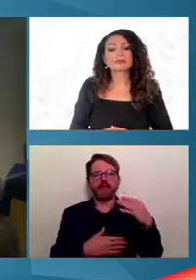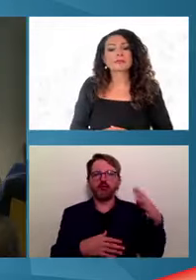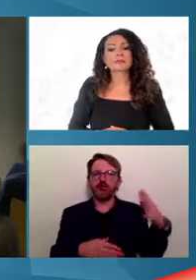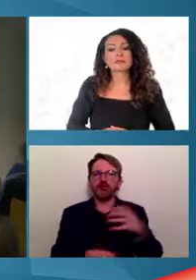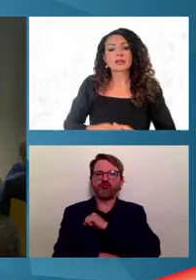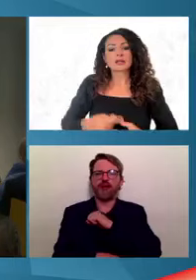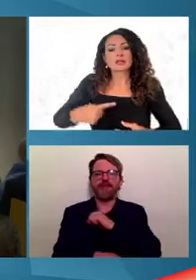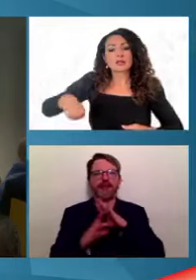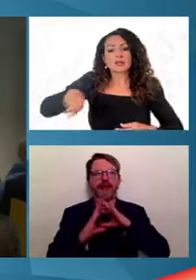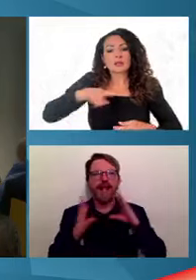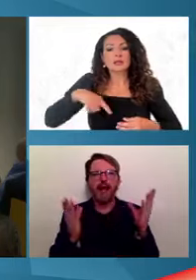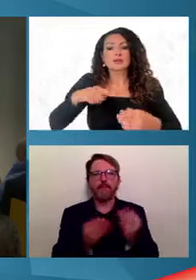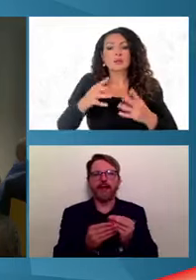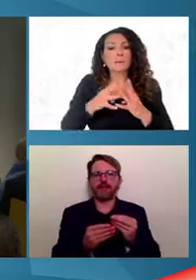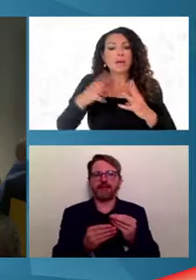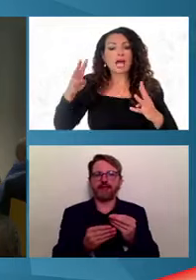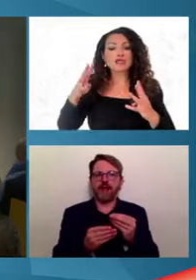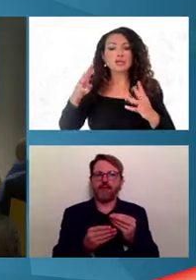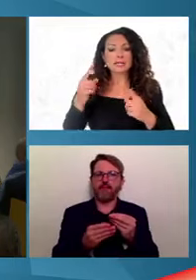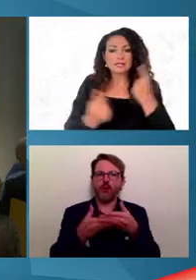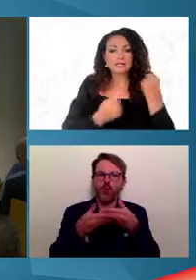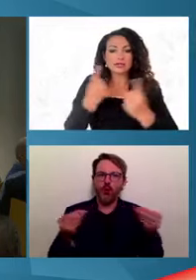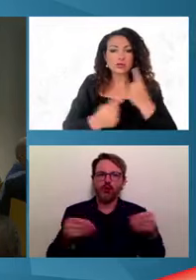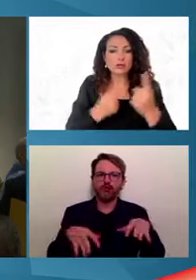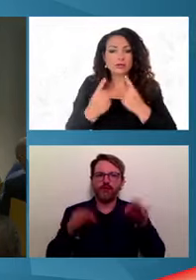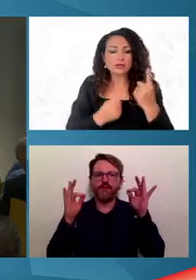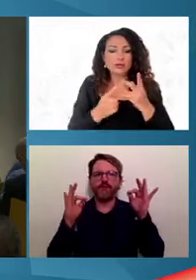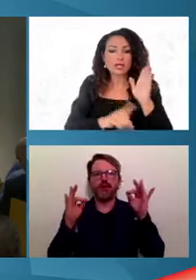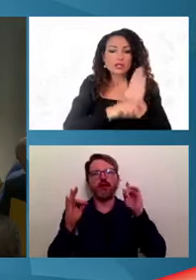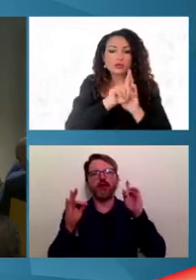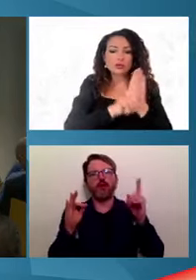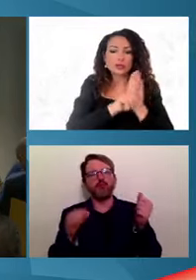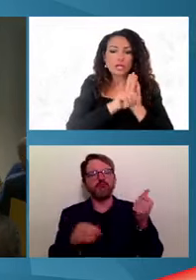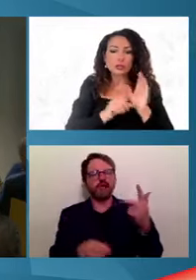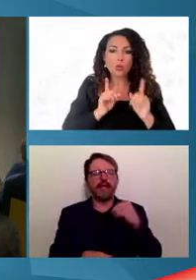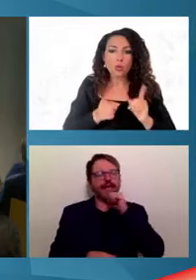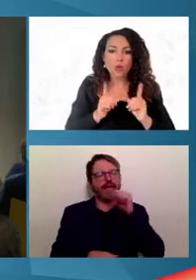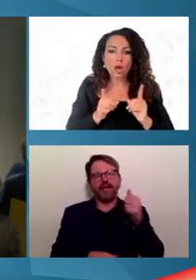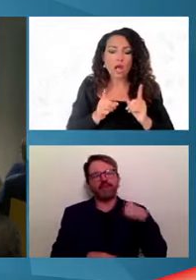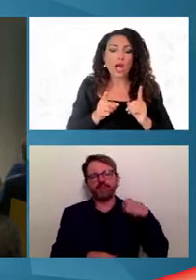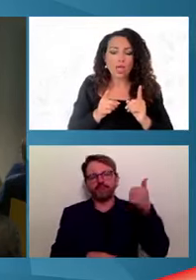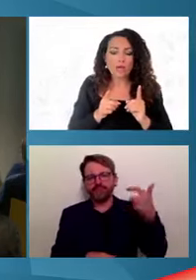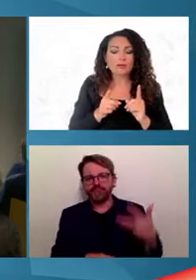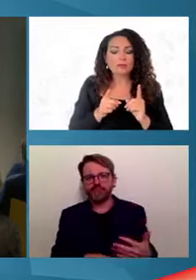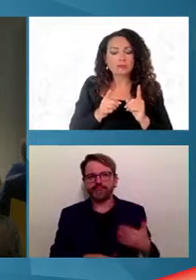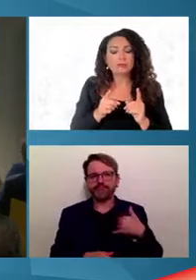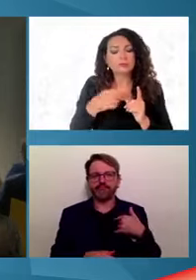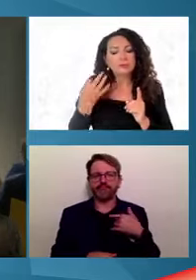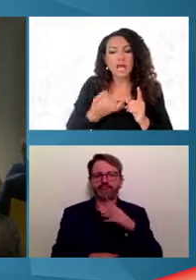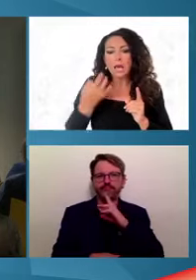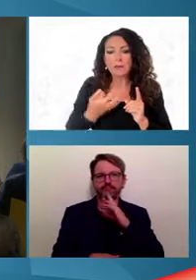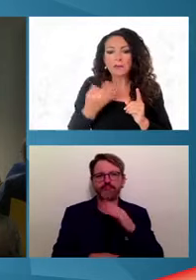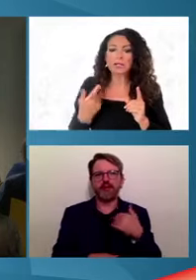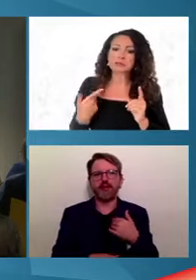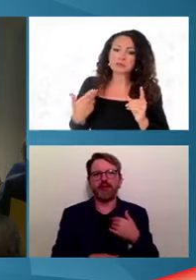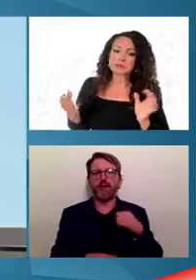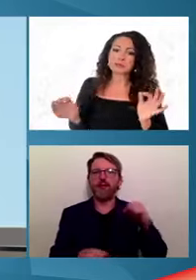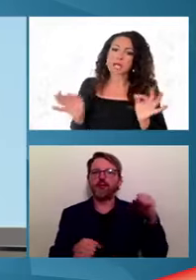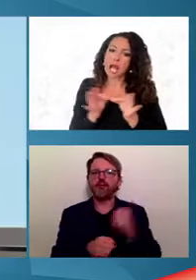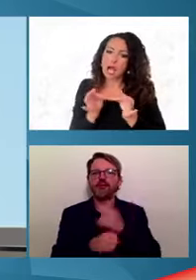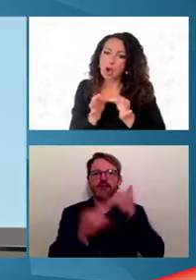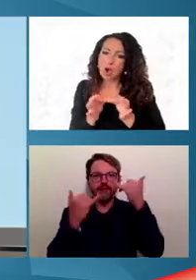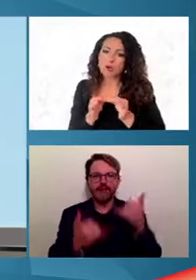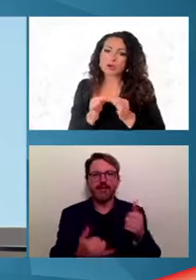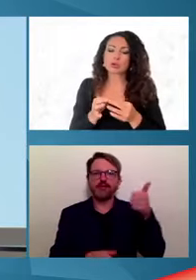Dinge gemeinsam umzusetzen in den verschiedensten Situationen. Ich zähle jetzt keine auf, das würde zu lang dauern. Jetzt noch ein Blick nach vorne.